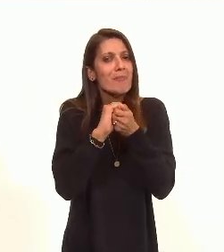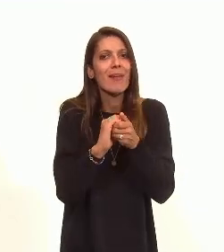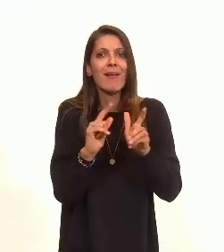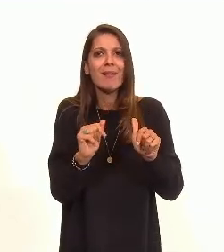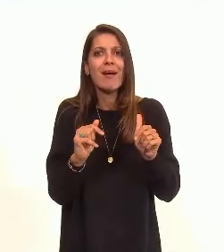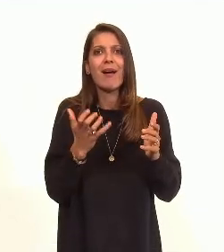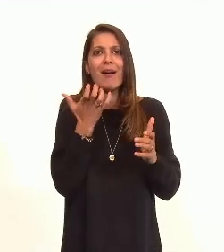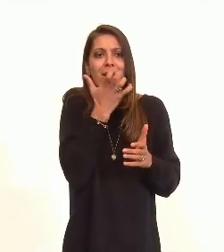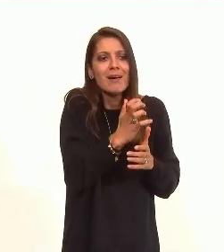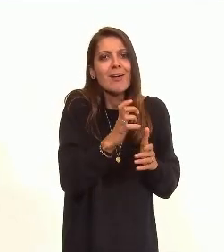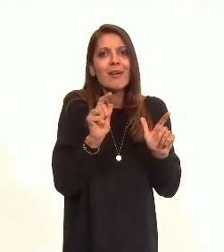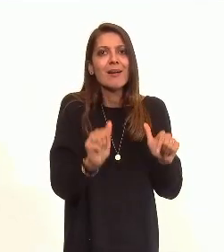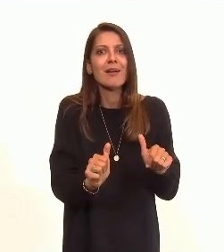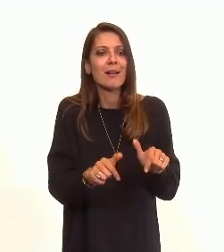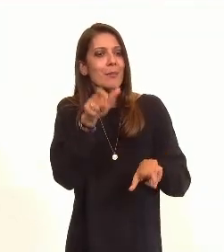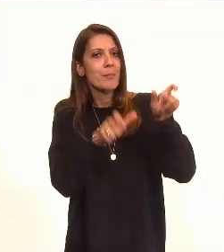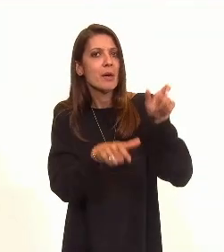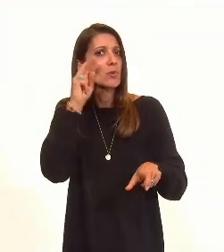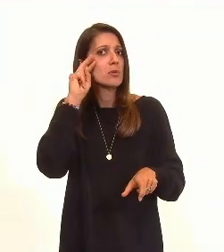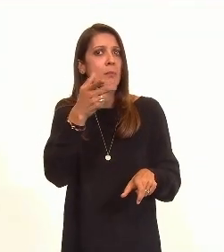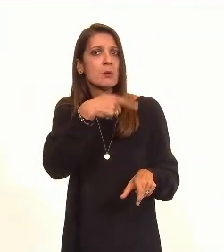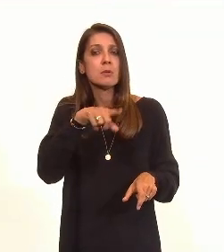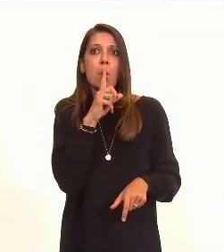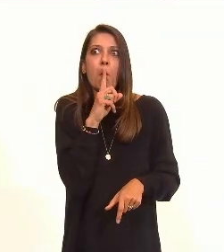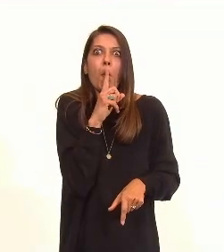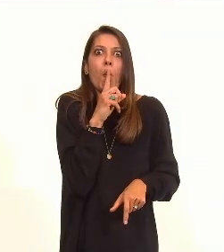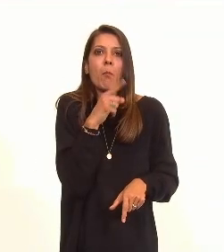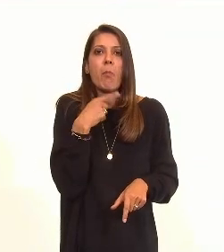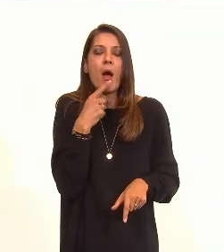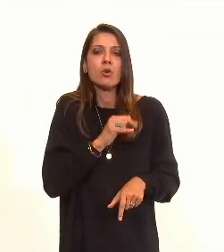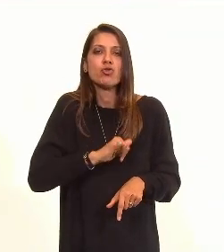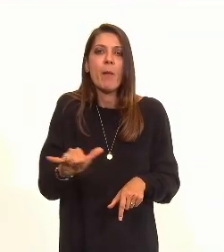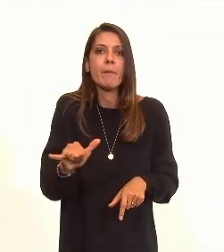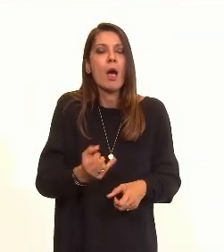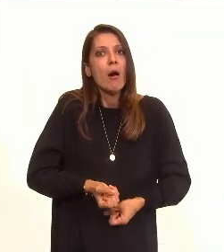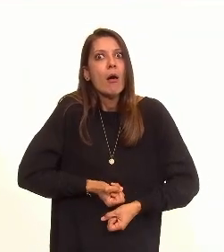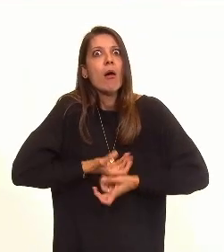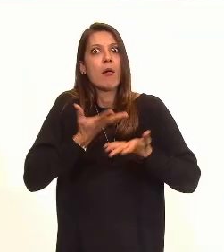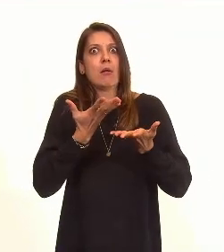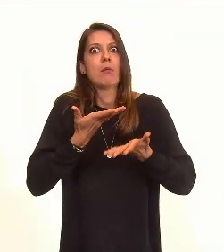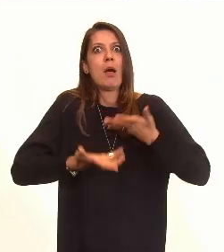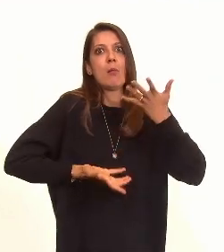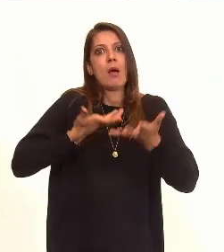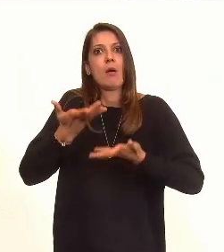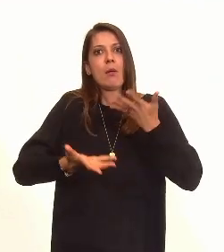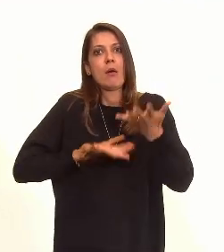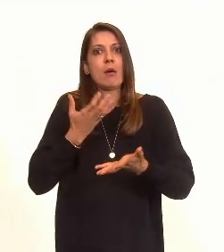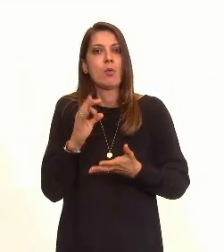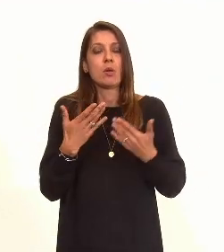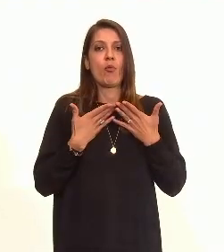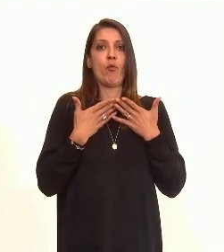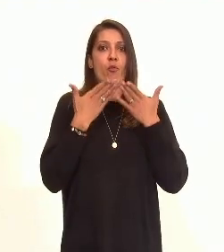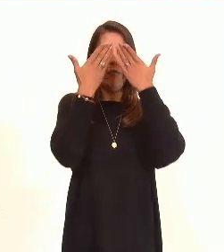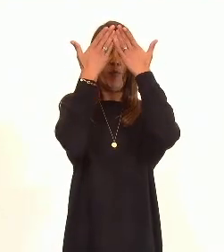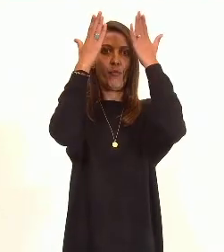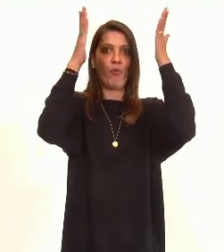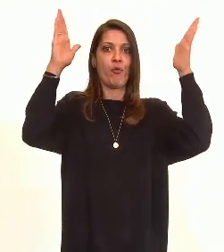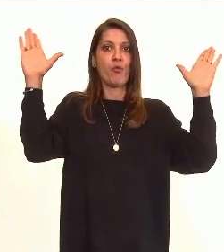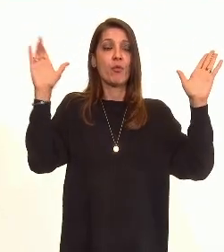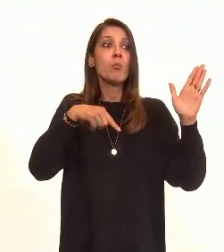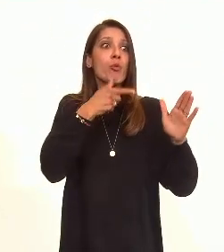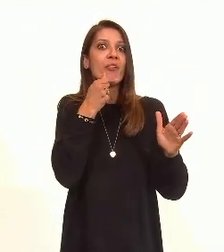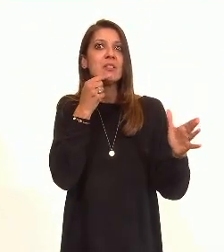Des personnes qui habituellement ne parlaient pas se mettent à parler, elles s'ouvrent et c'est beaucoup plus